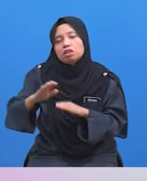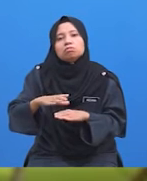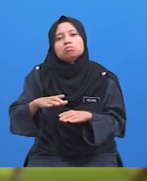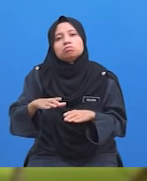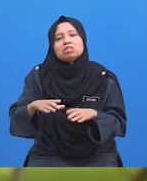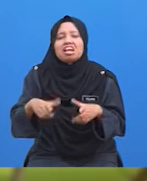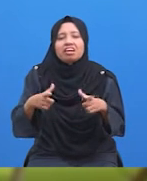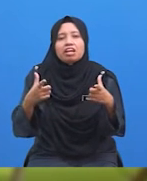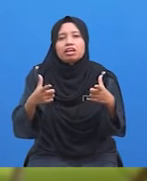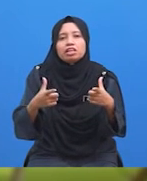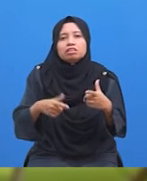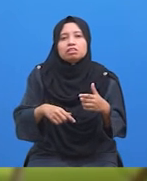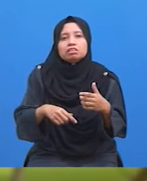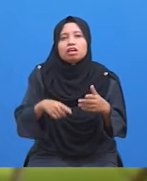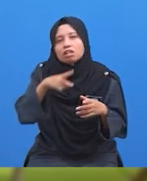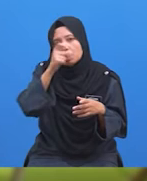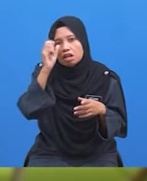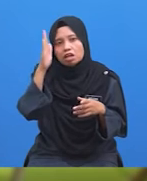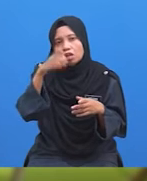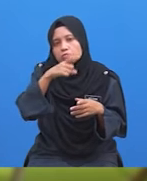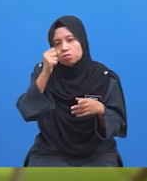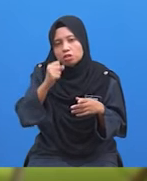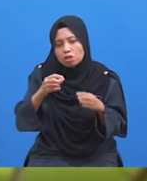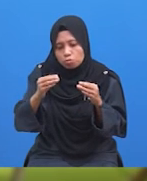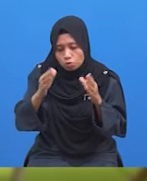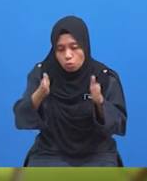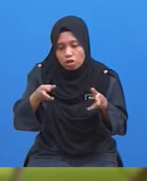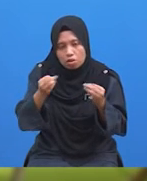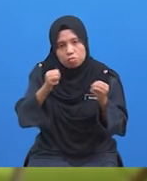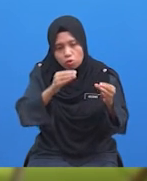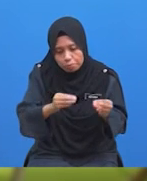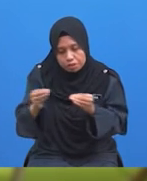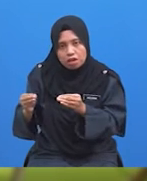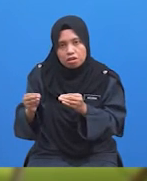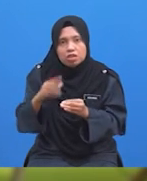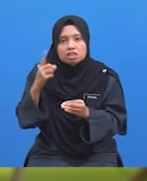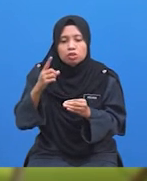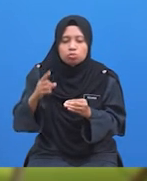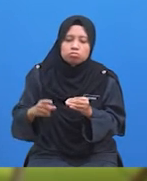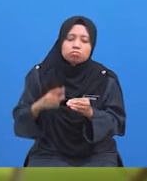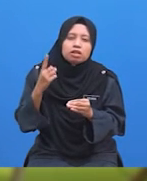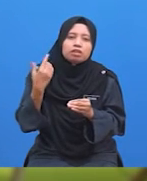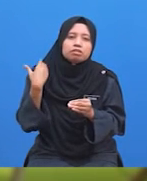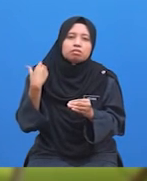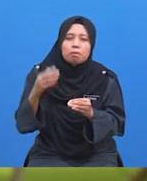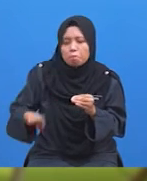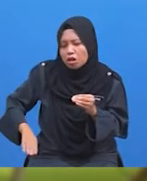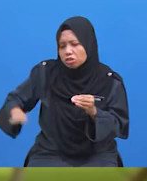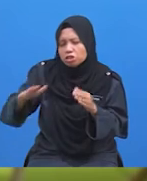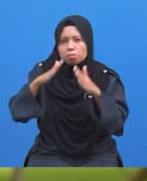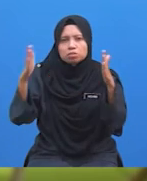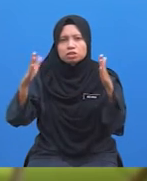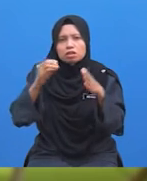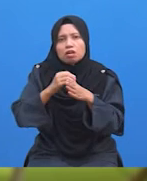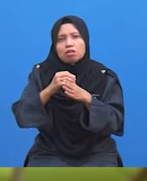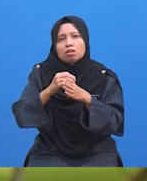akan menjadi tumpuan penduduk untuk berhijrah kawasan yang kerap dilanda bencana alam seperti banjir besar